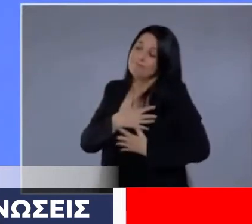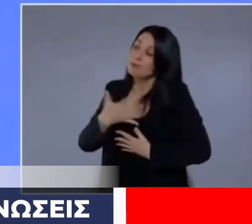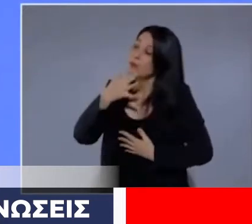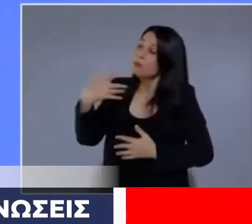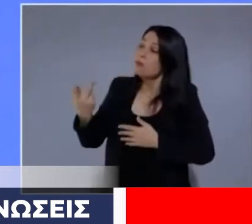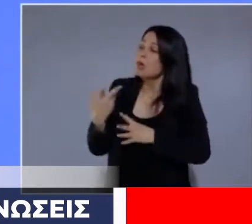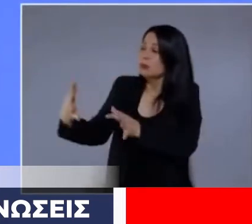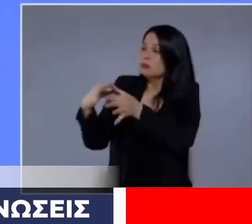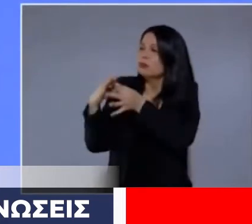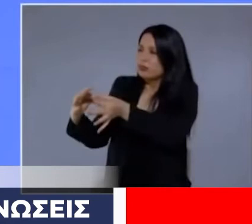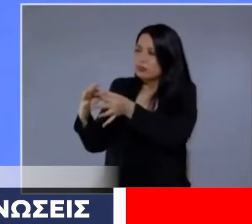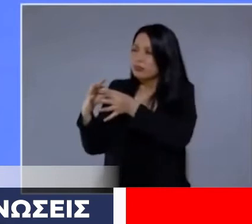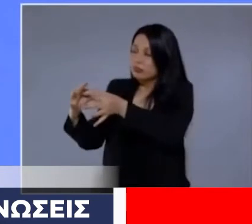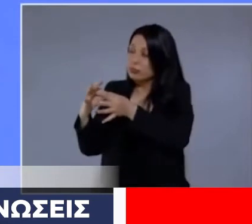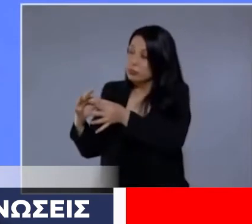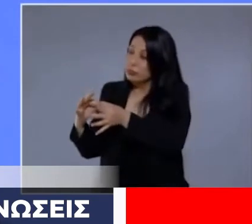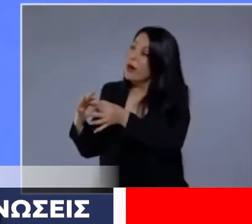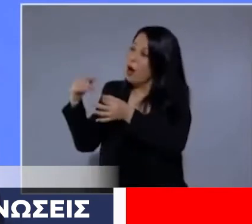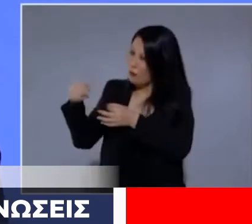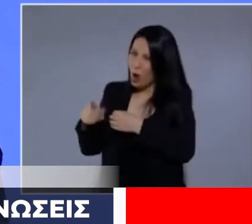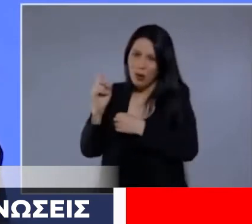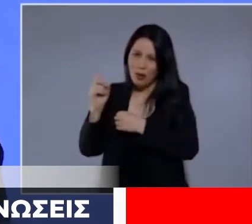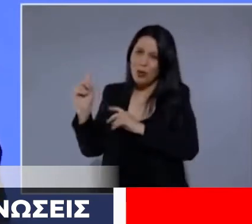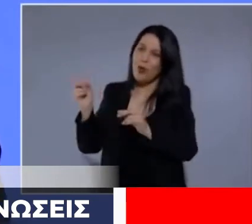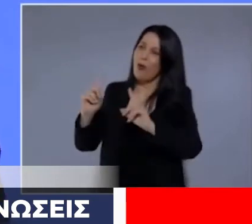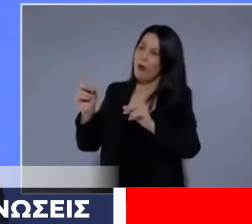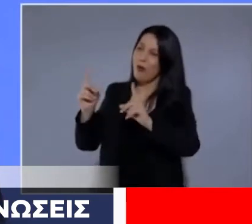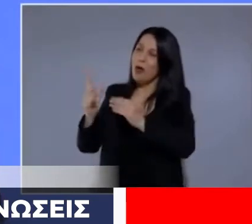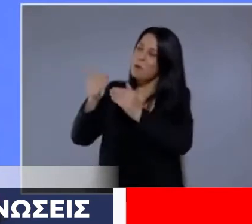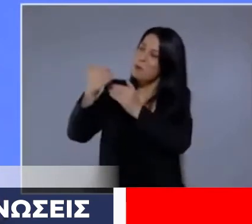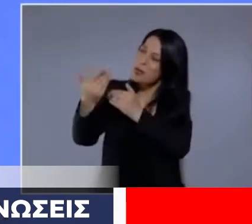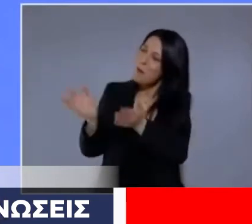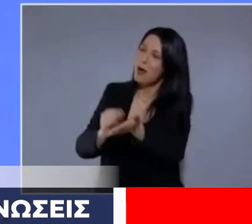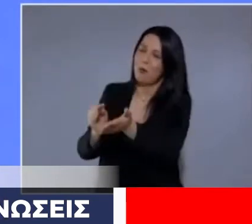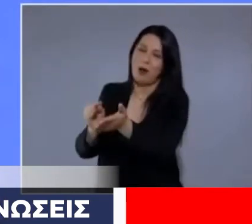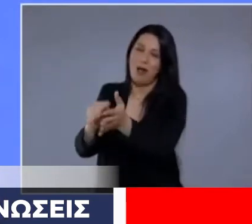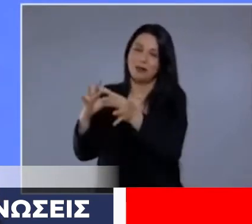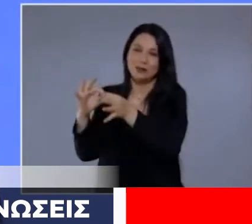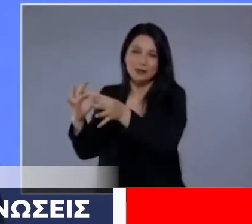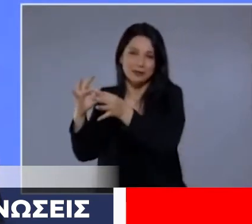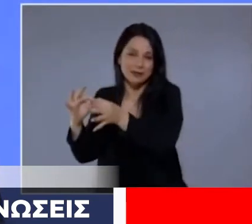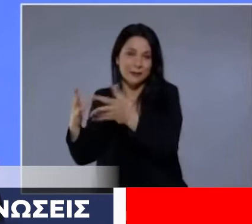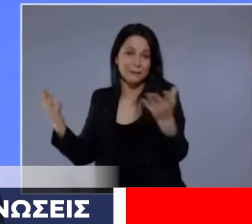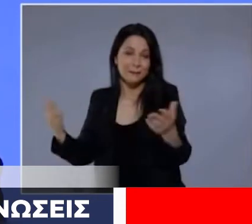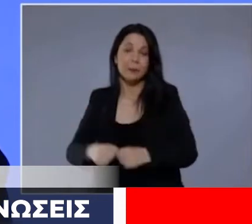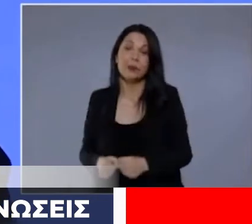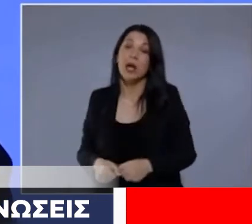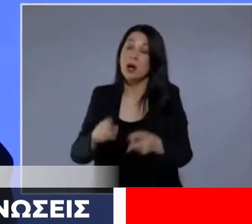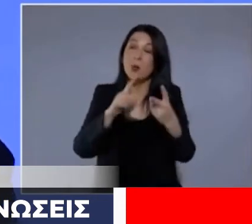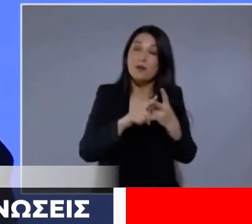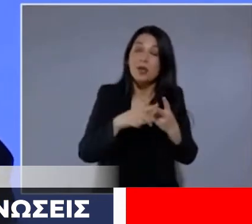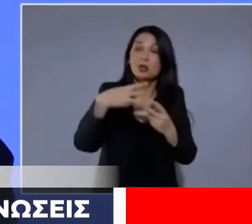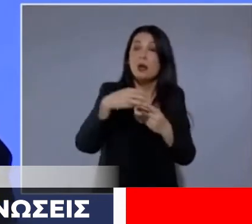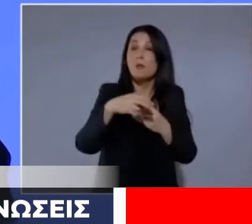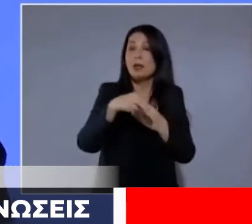πολλά άλλα projects που ετοιμάζουμε. Και τον κύριο Μέτκιο, ο οποίος έδειξε μια πολύ